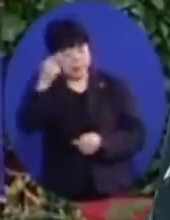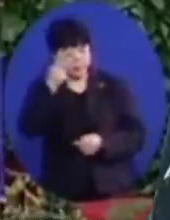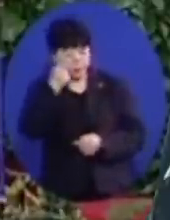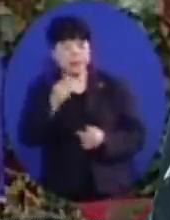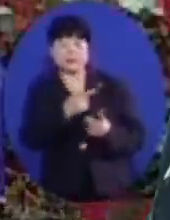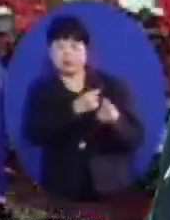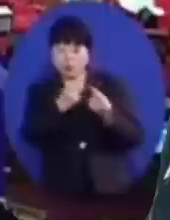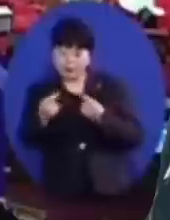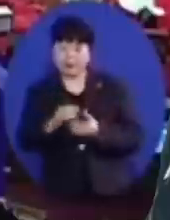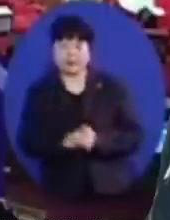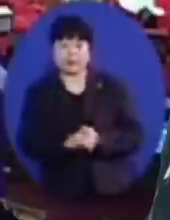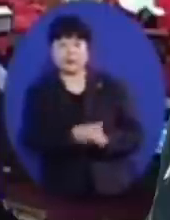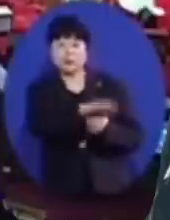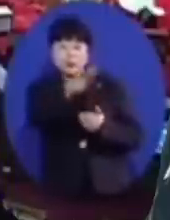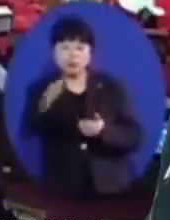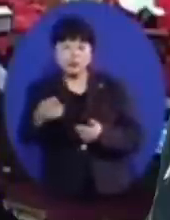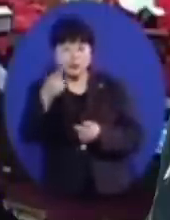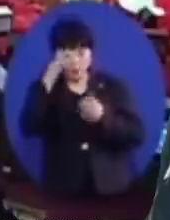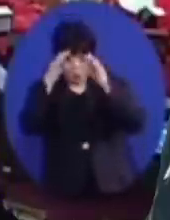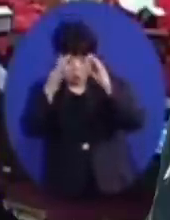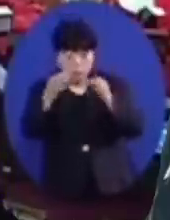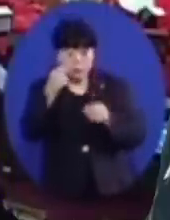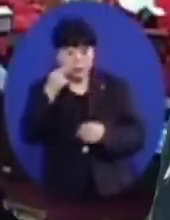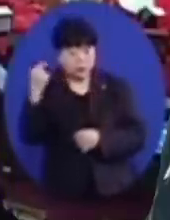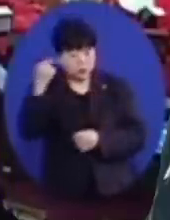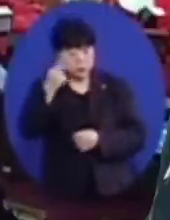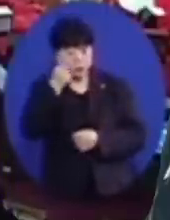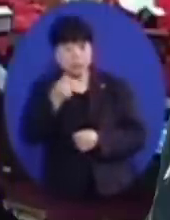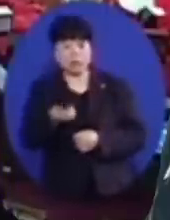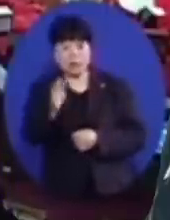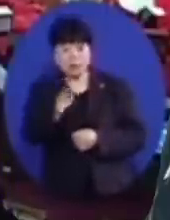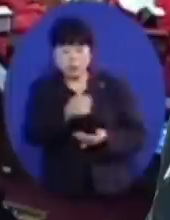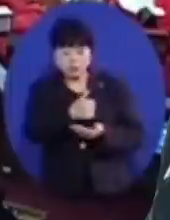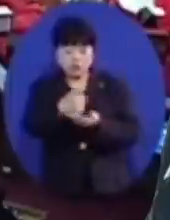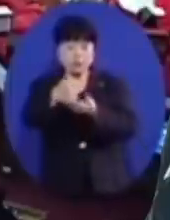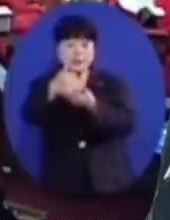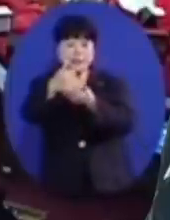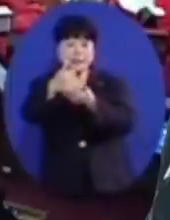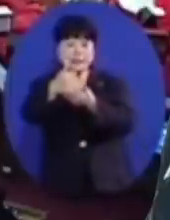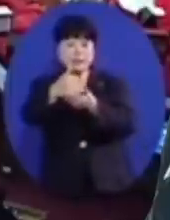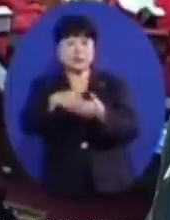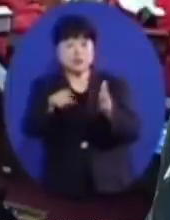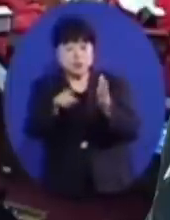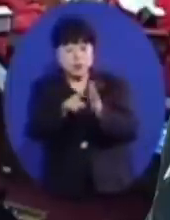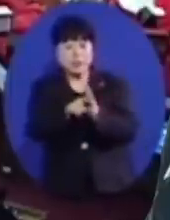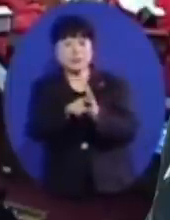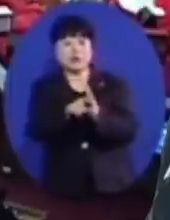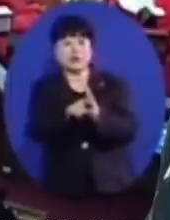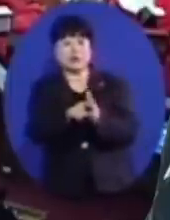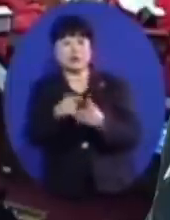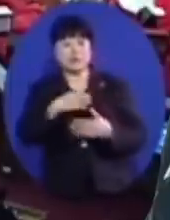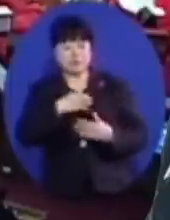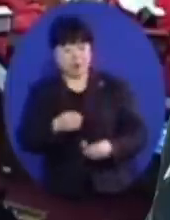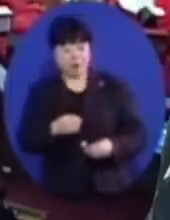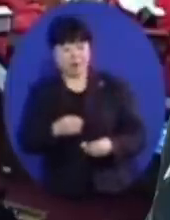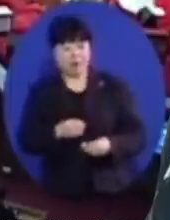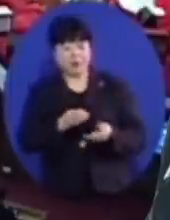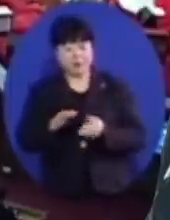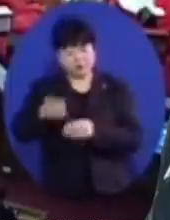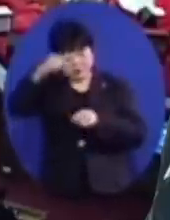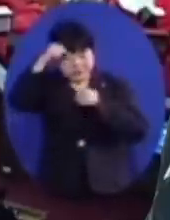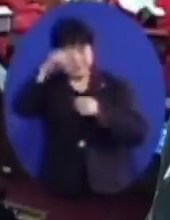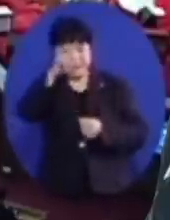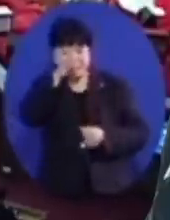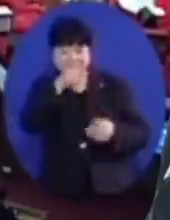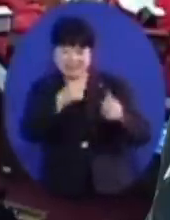못했다는 것 같으니라 우리가 눈으로 보지 못하고 귀로 듣지 못한 것이라도 주님이 우리를 위해서 평안의 예비한